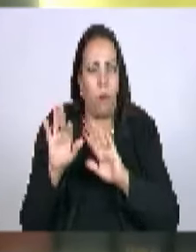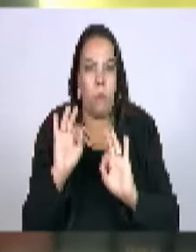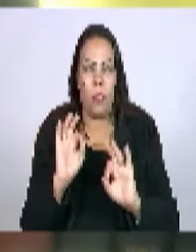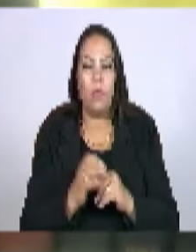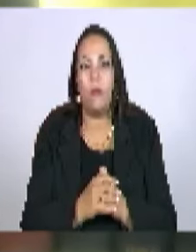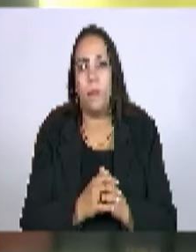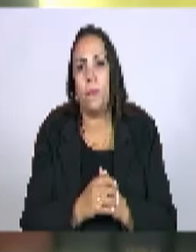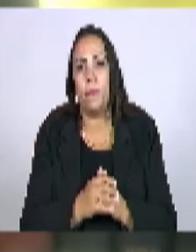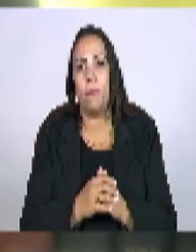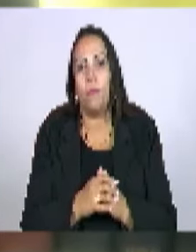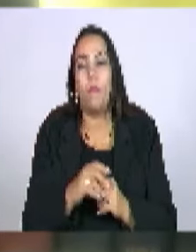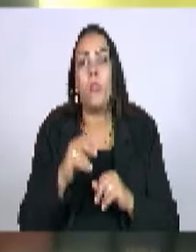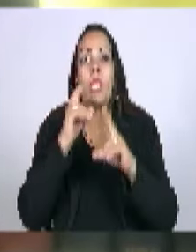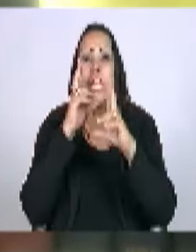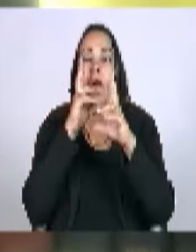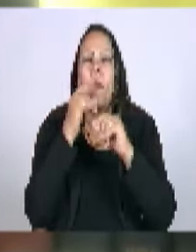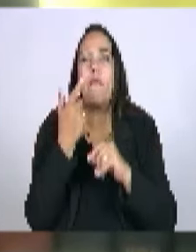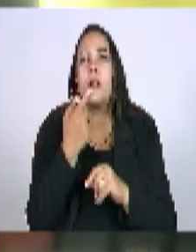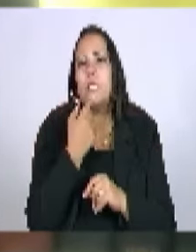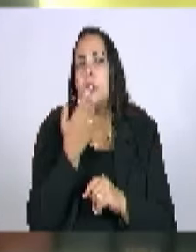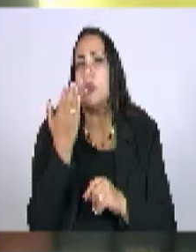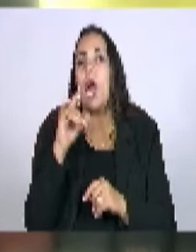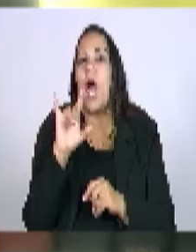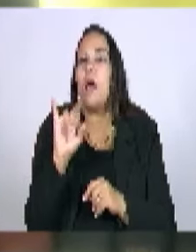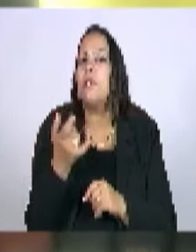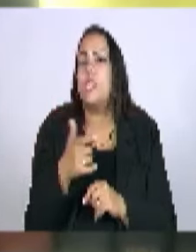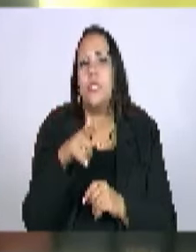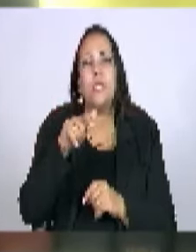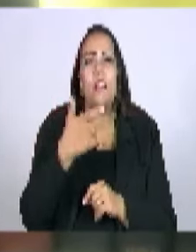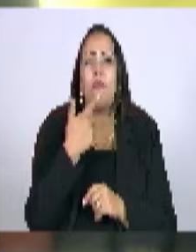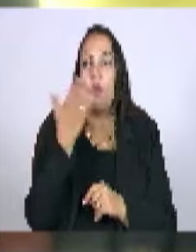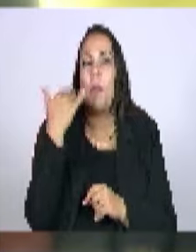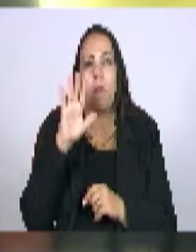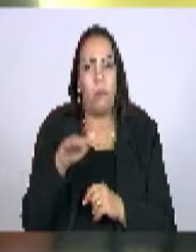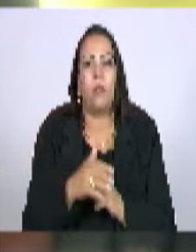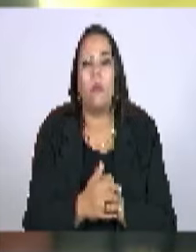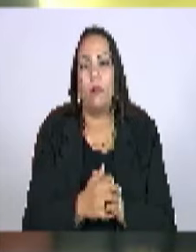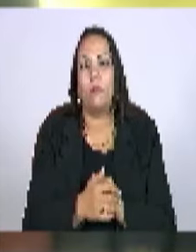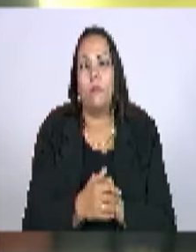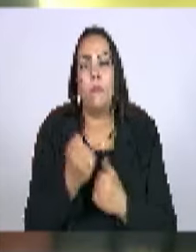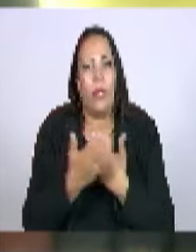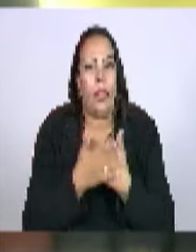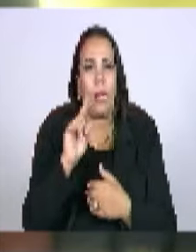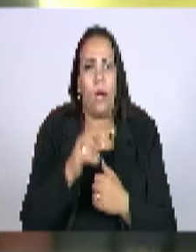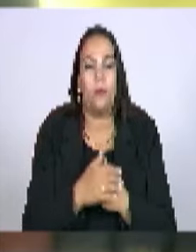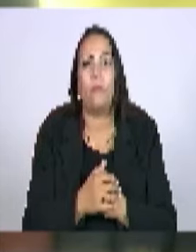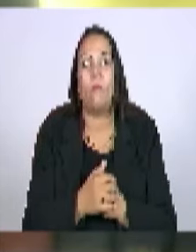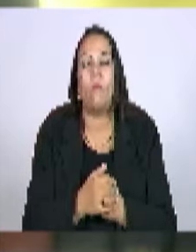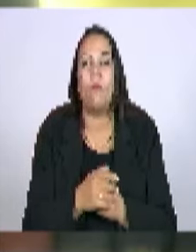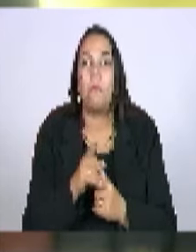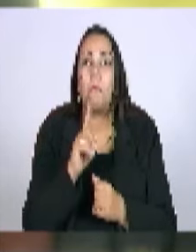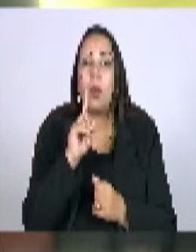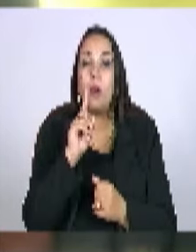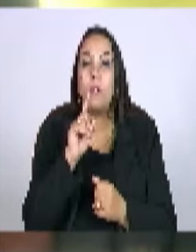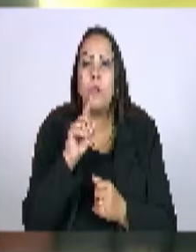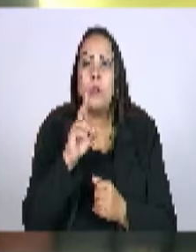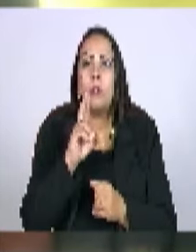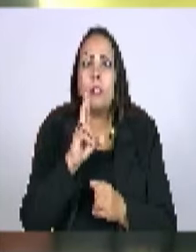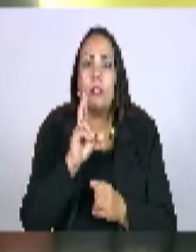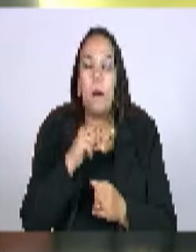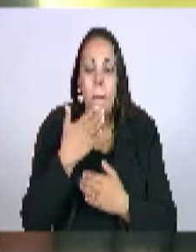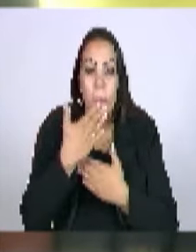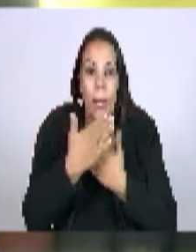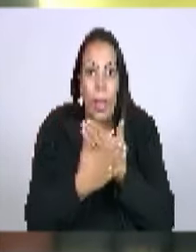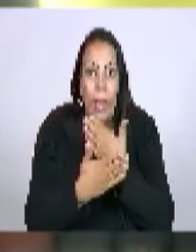ا اتكلموا عليه في الخمسينات وفي الستينات يعني موضوع مش جديد لكنه احيا